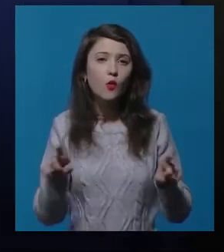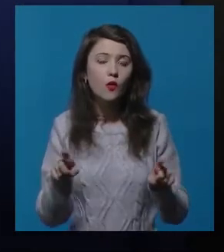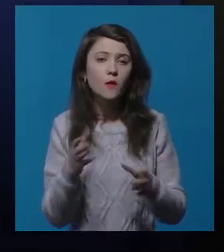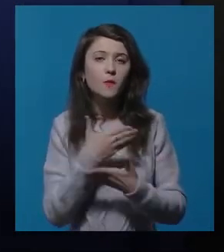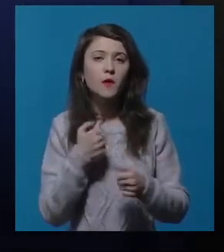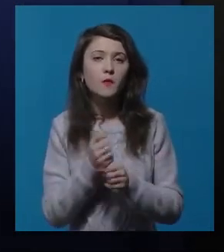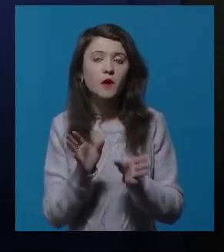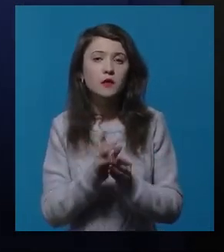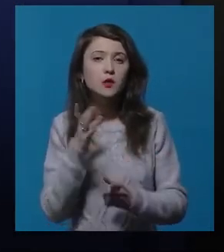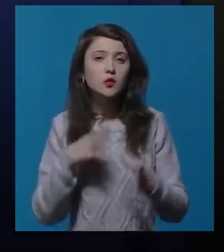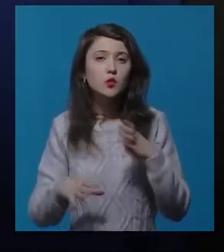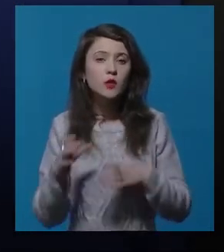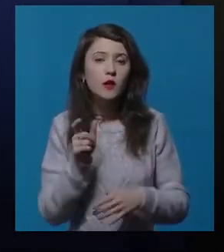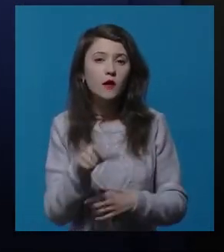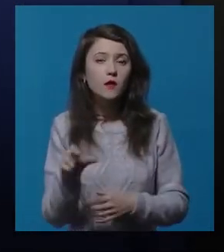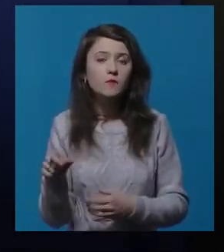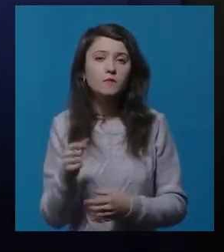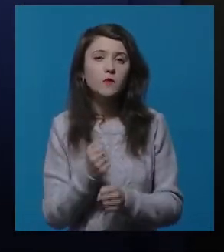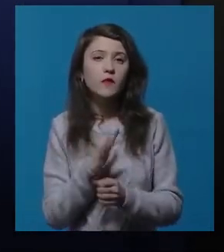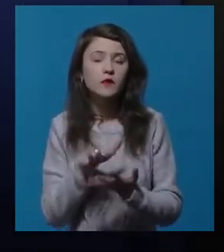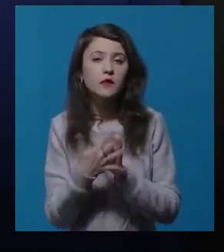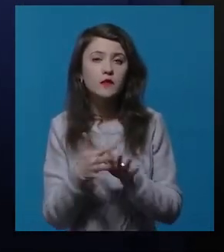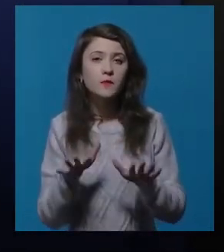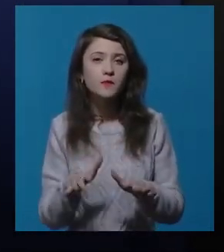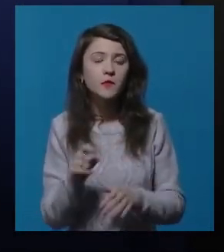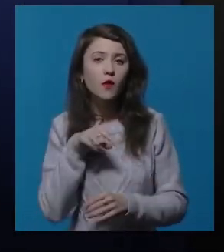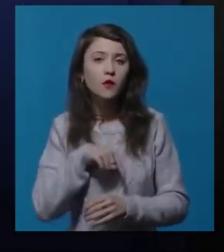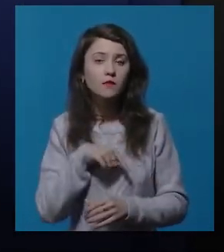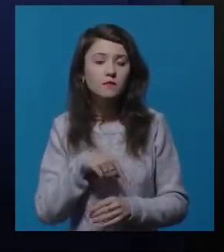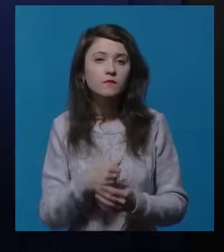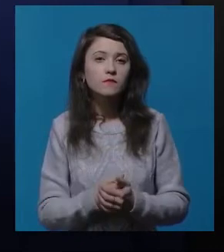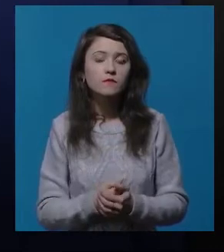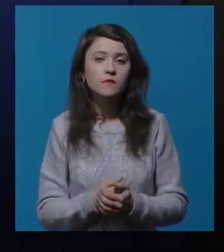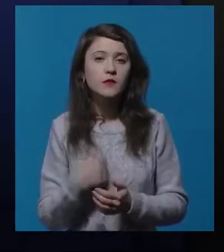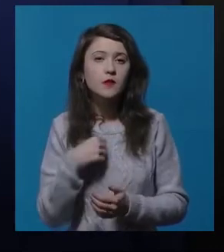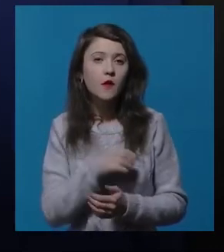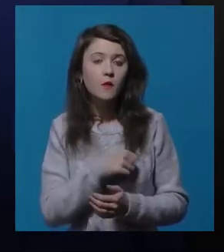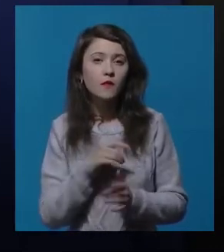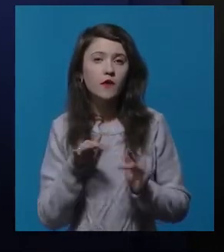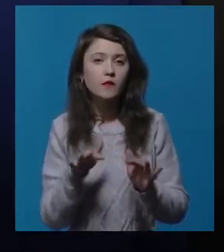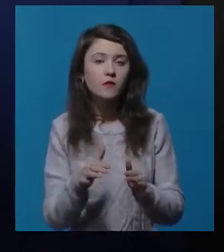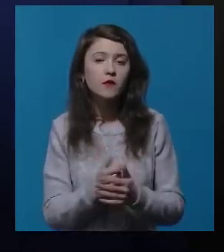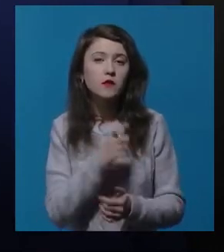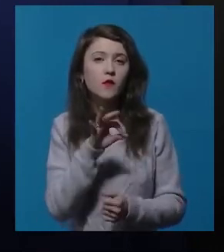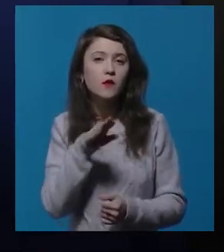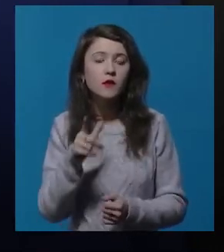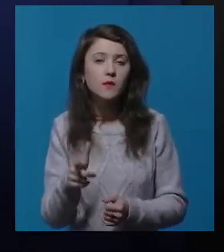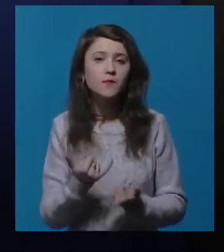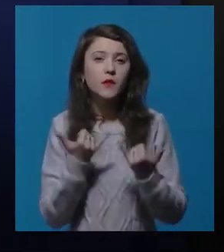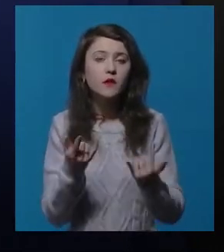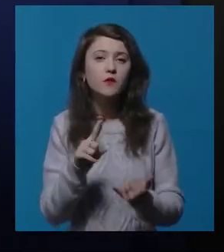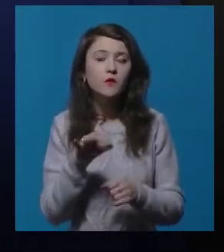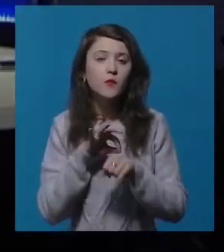працюємо з студентами, ми працюємо в сільській місцевості з органами місцевого самоврядування, об'єднаними територіальними громадами, для того, щоб